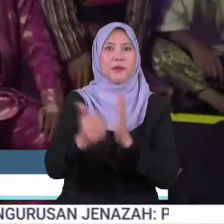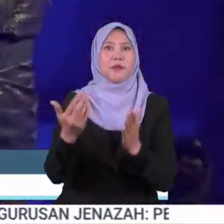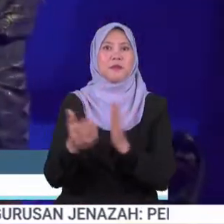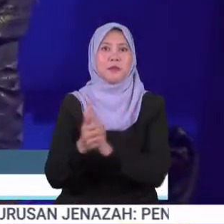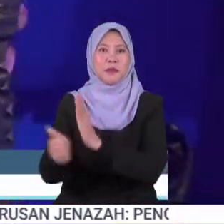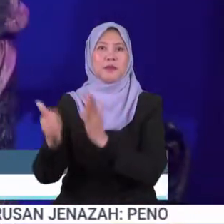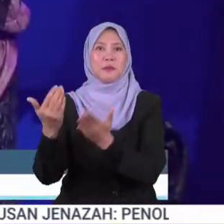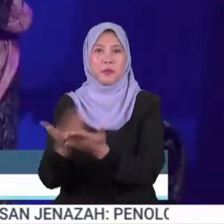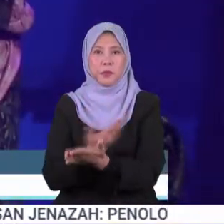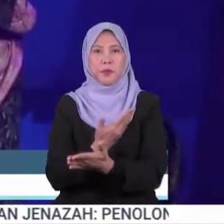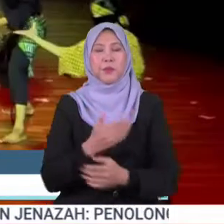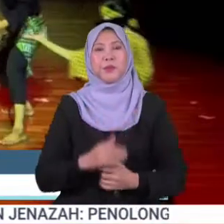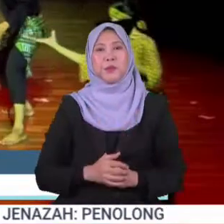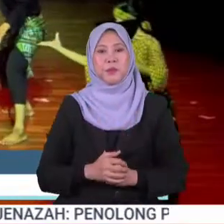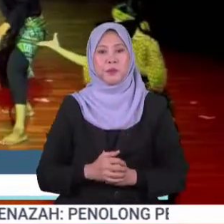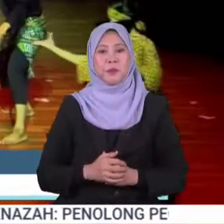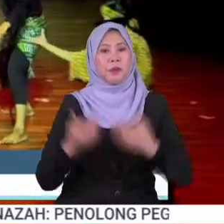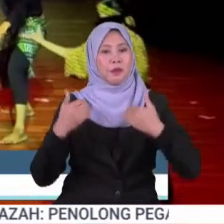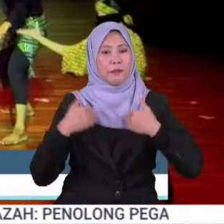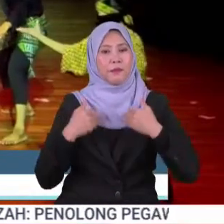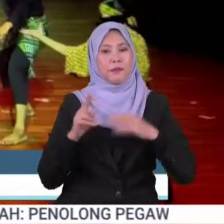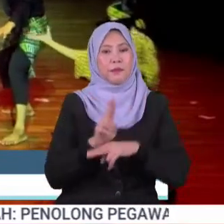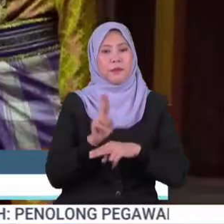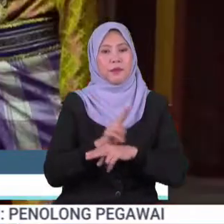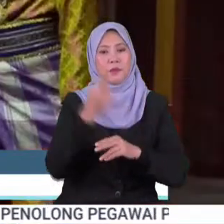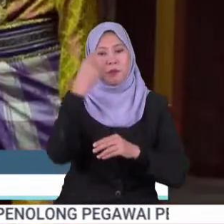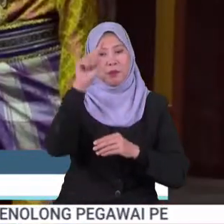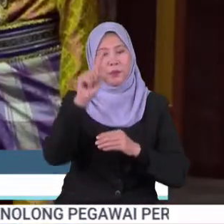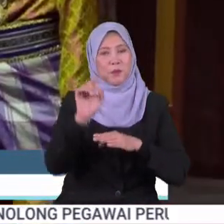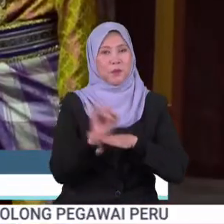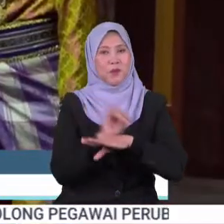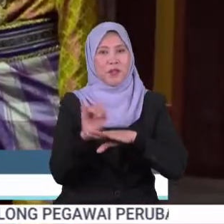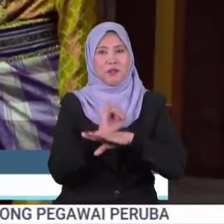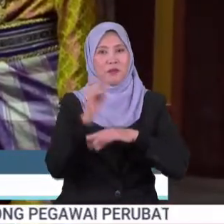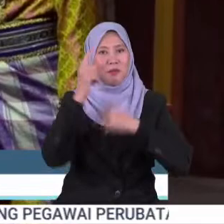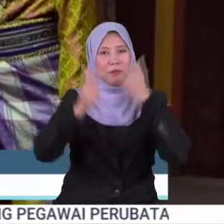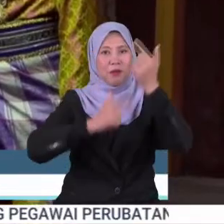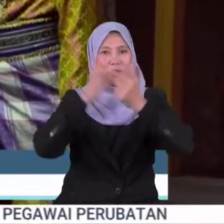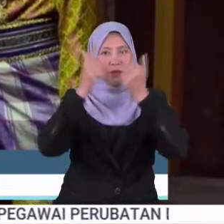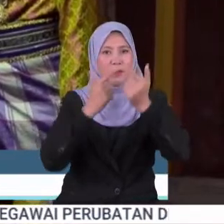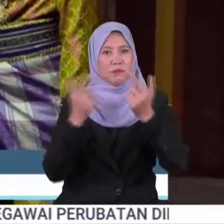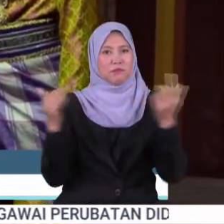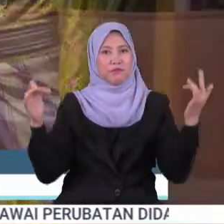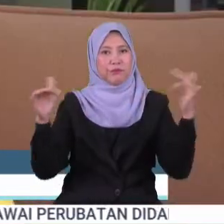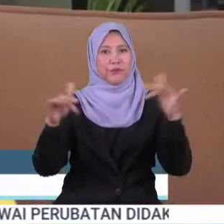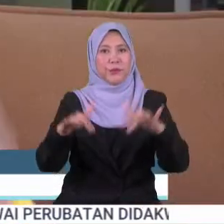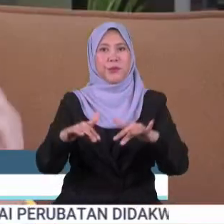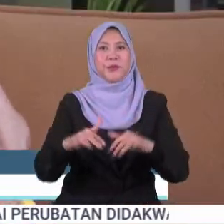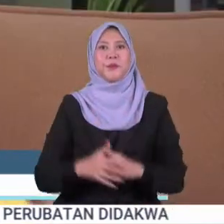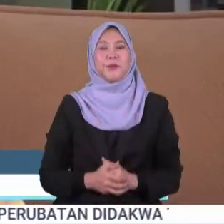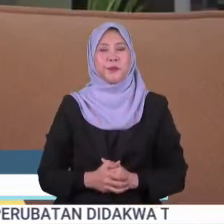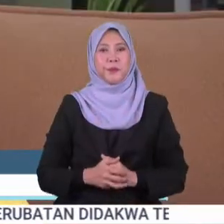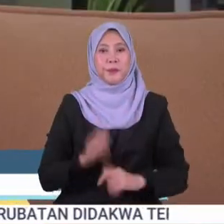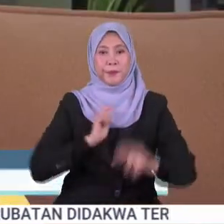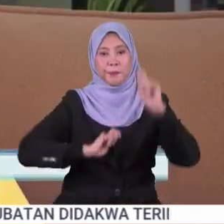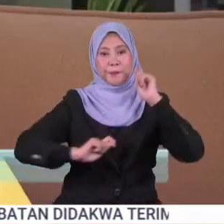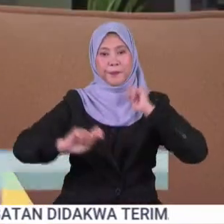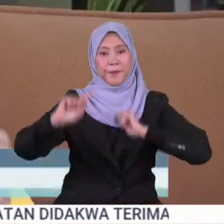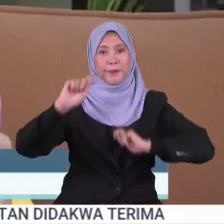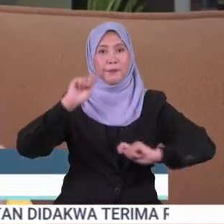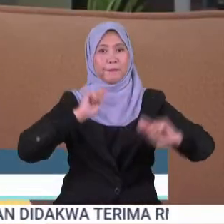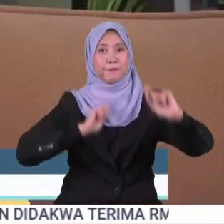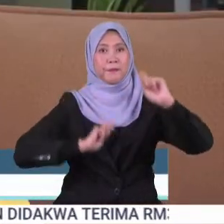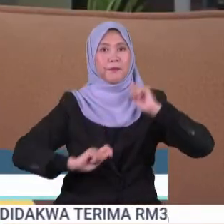baharu. Malah, antara platform memacu industri pelancongan. Jadi teater ni